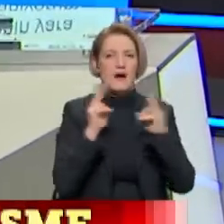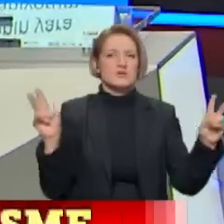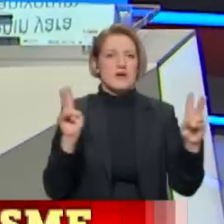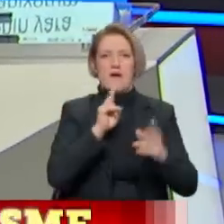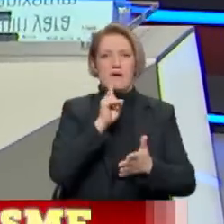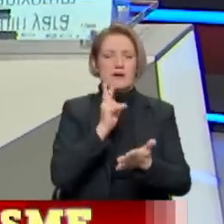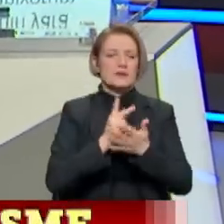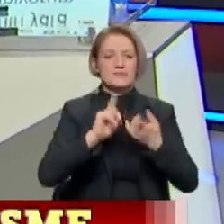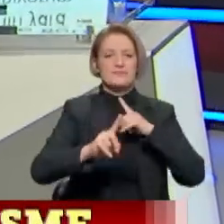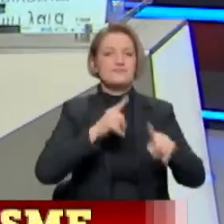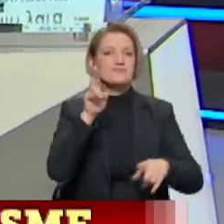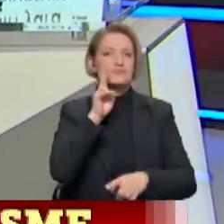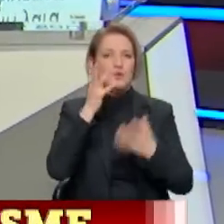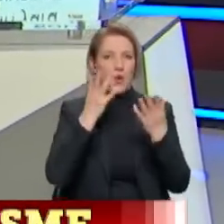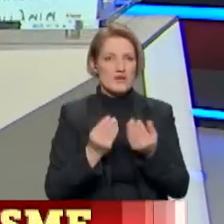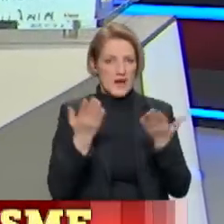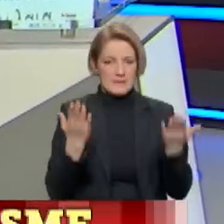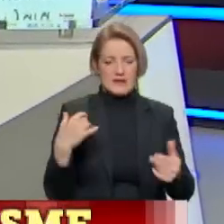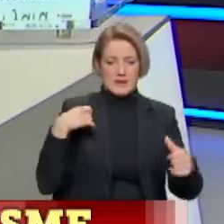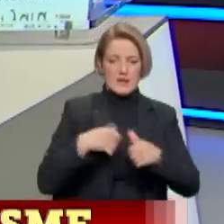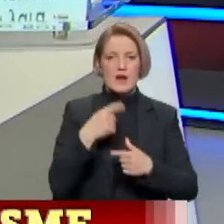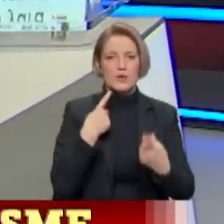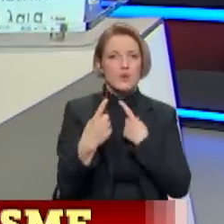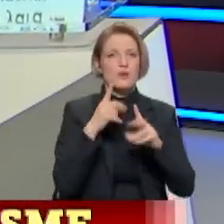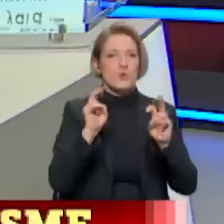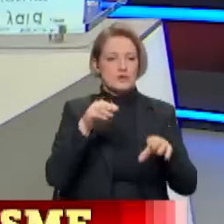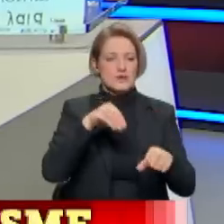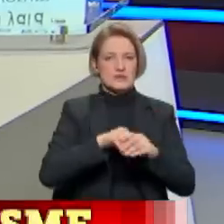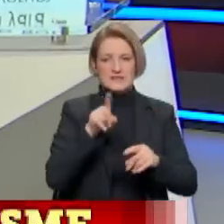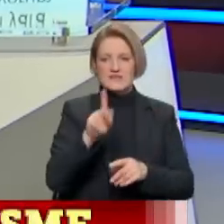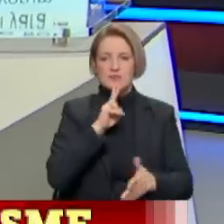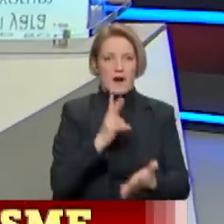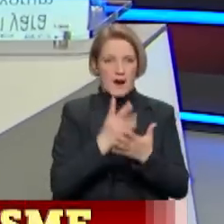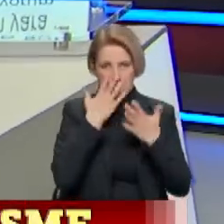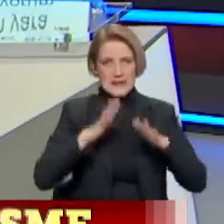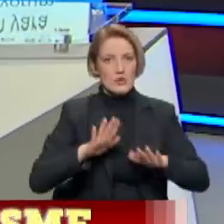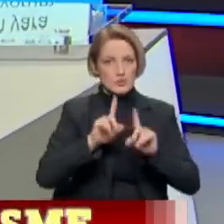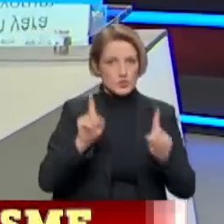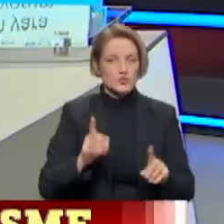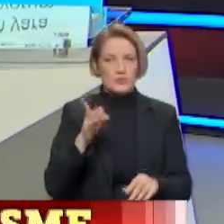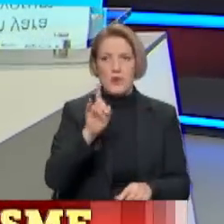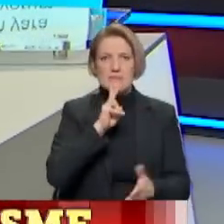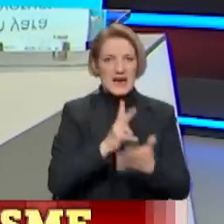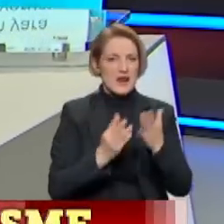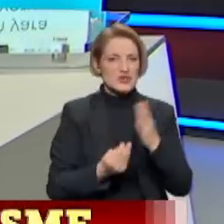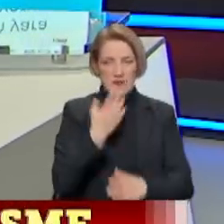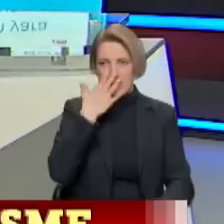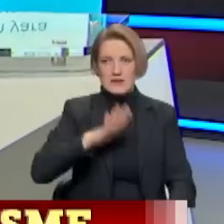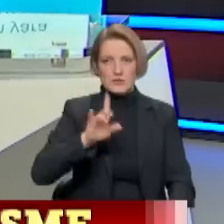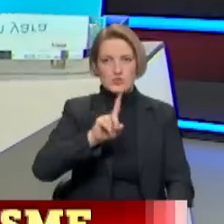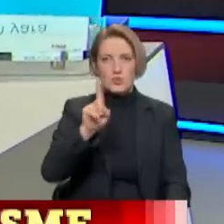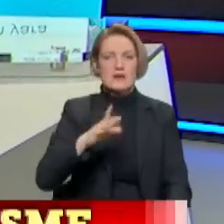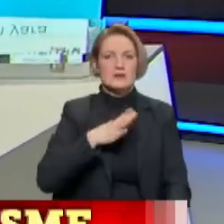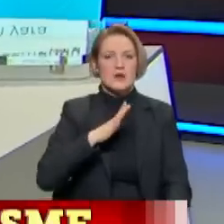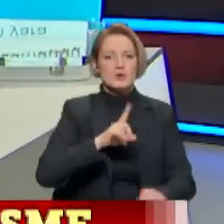siyasi sonuçları olacak mı? Yine konuşacağımız konular arasında siz bu kararı bekliyor muydunuz? Böyle bir kararı bekliyor muydunuz? Onu da sormak istiyorum.